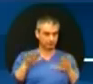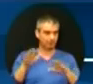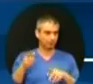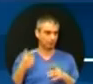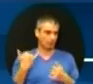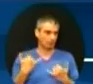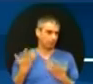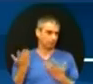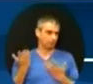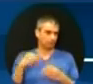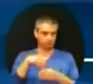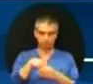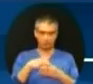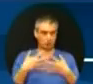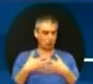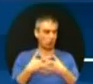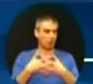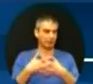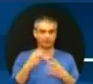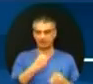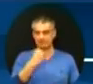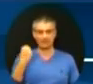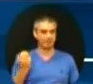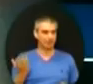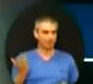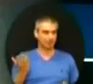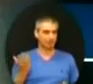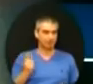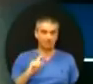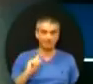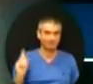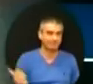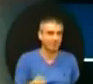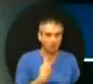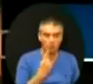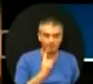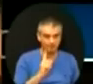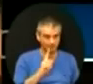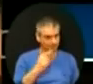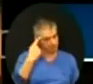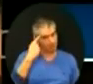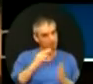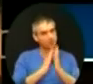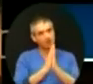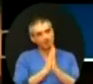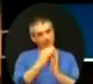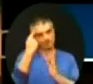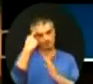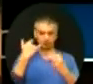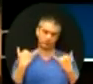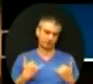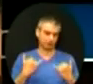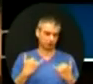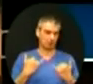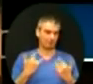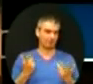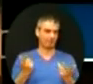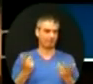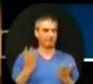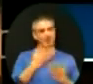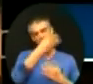לממשלה המכהנת שמורכבת מקואליציית ימין. וכל מי שתלה תקוות וחשב שעכשיו, כשטראמפ